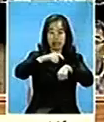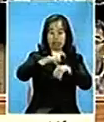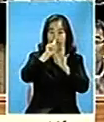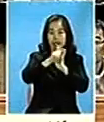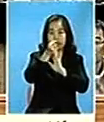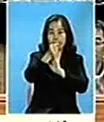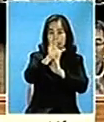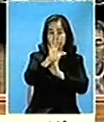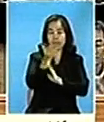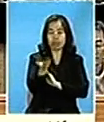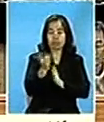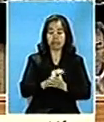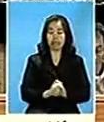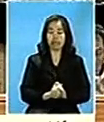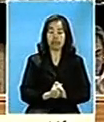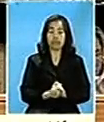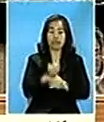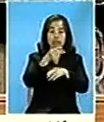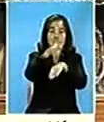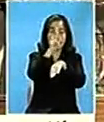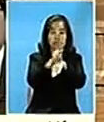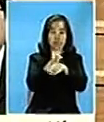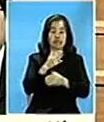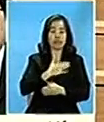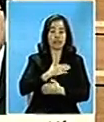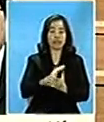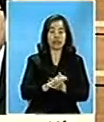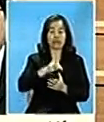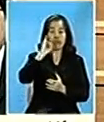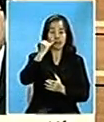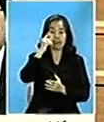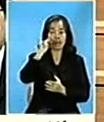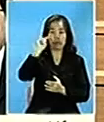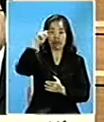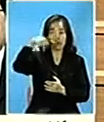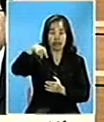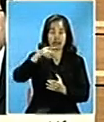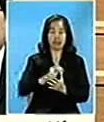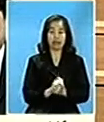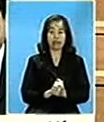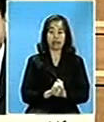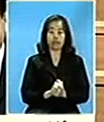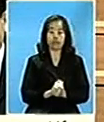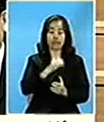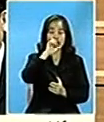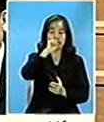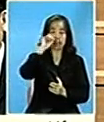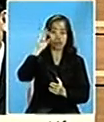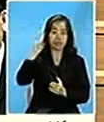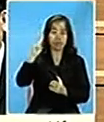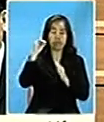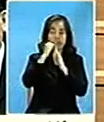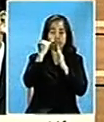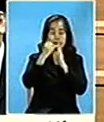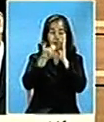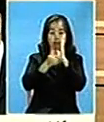ครับกราบเรียนท่านประธานที่เคารพกับผมนายจิตติพจน์วิริยโรจน์สมาชิกวุฒิสภาจังหวัดศรีสะเกษท่านประ